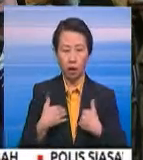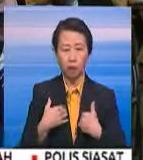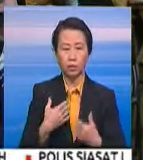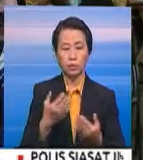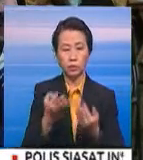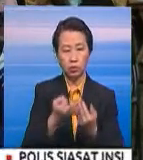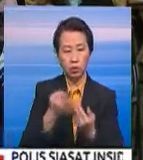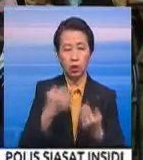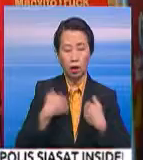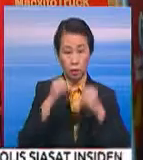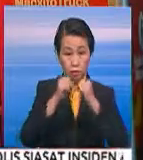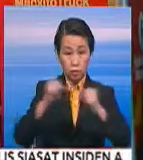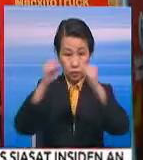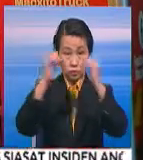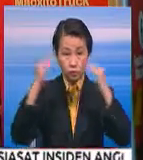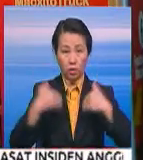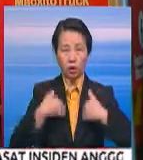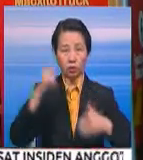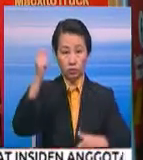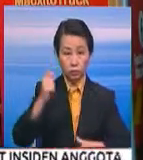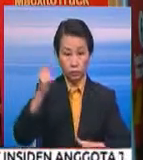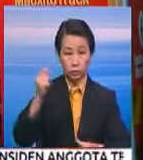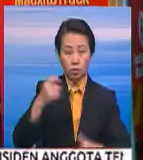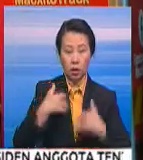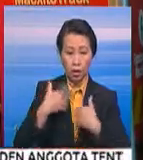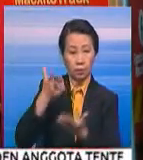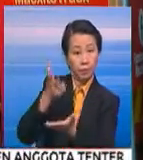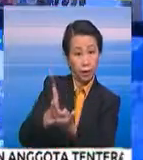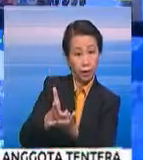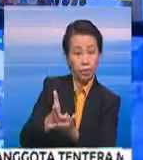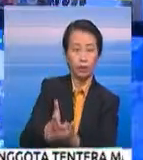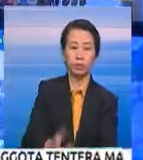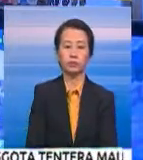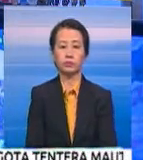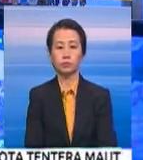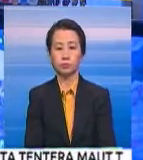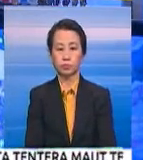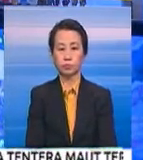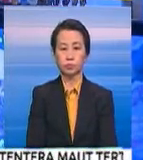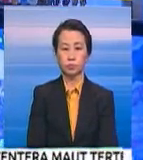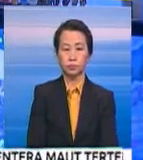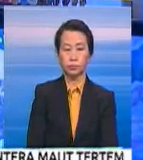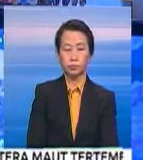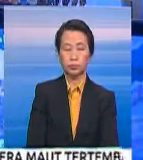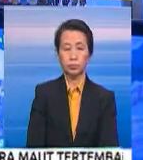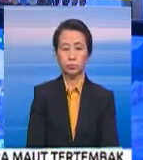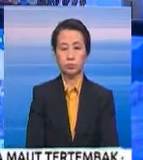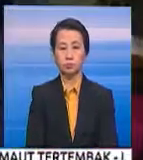asas seperti surau, tandas dan parkir. Audi Muhammad Nur, RTM.